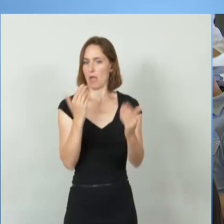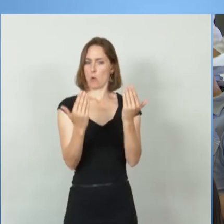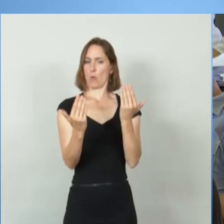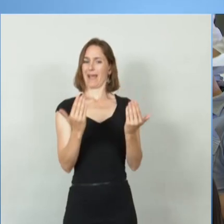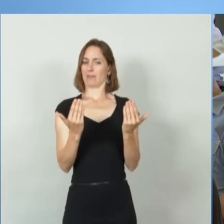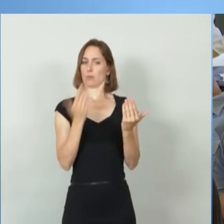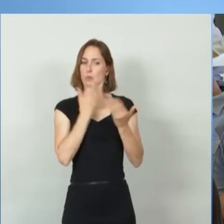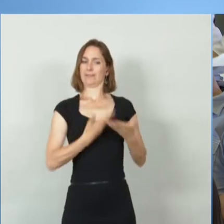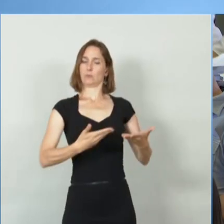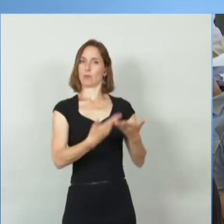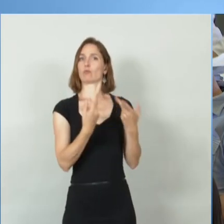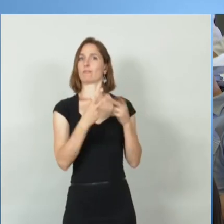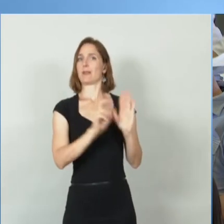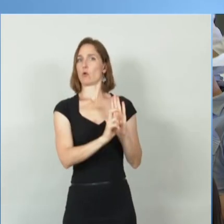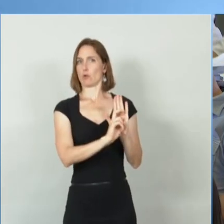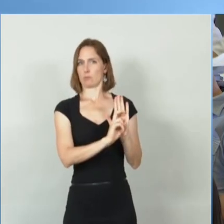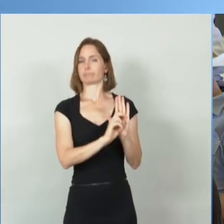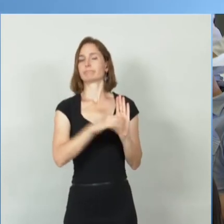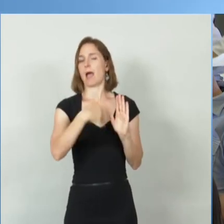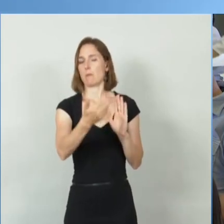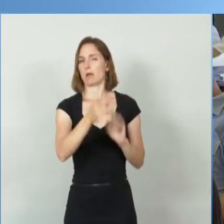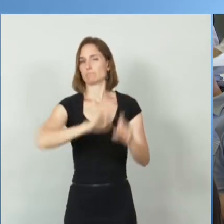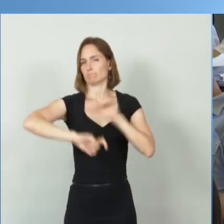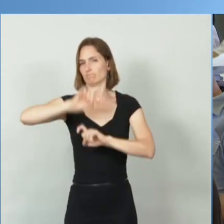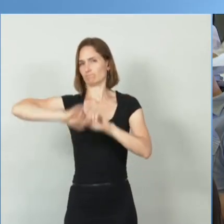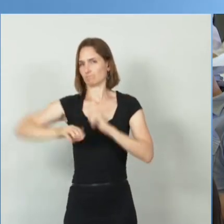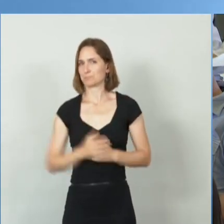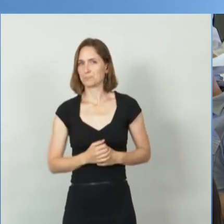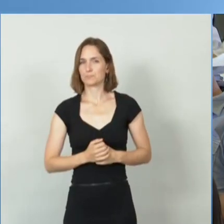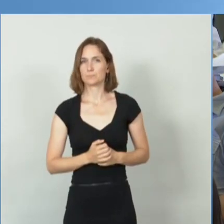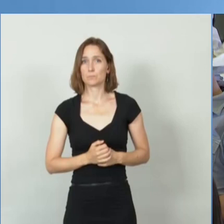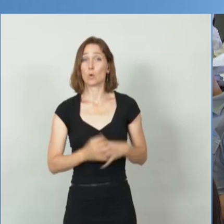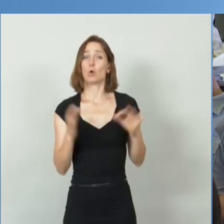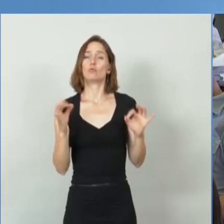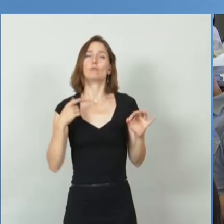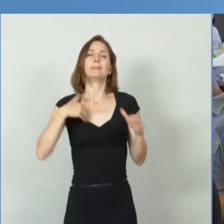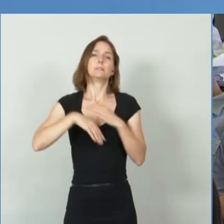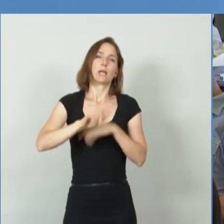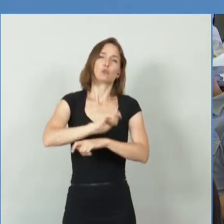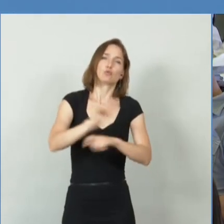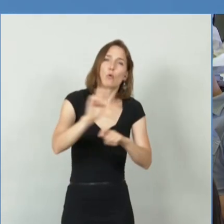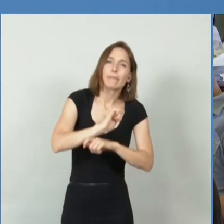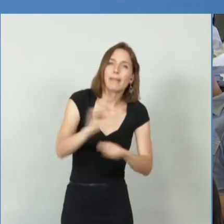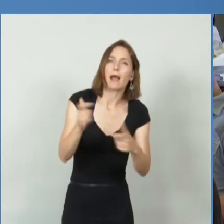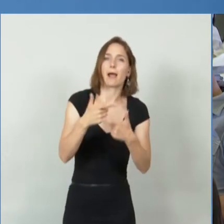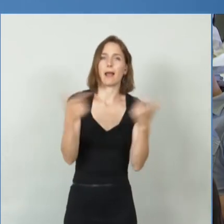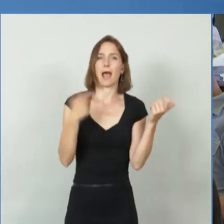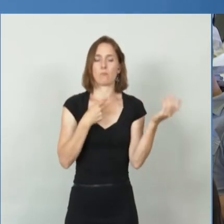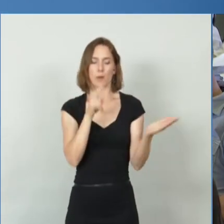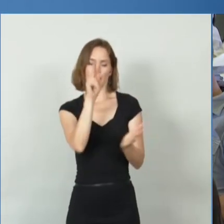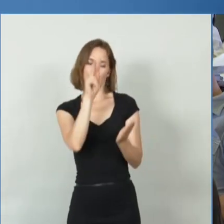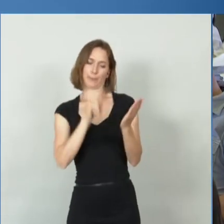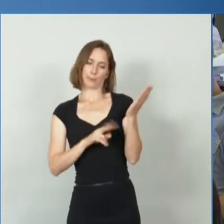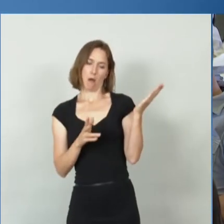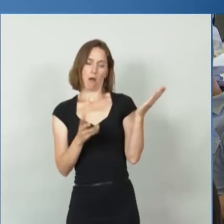Grenoble et j'y reviendrai alors bien sûr j'ai lu dans la presse le grand intérêt de notre mère a